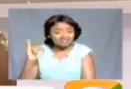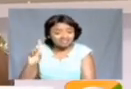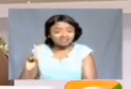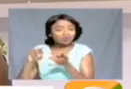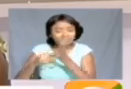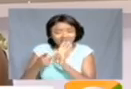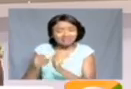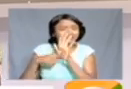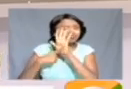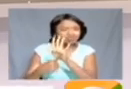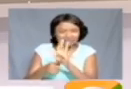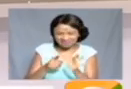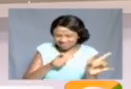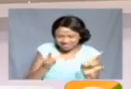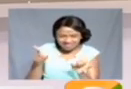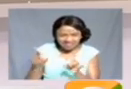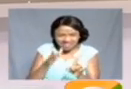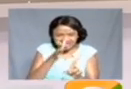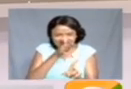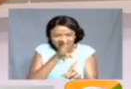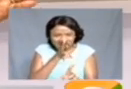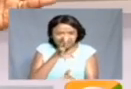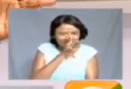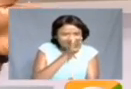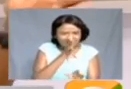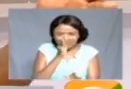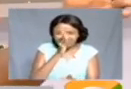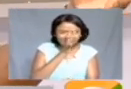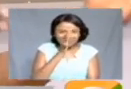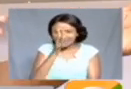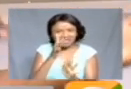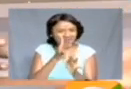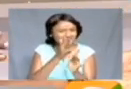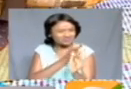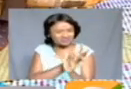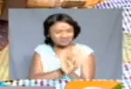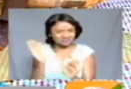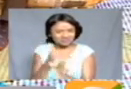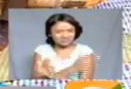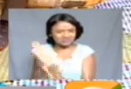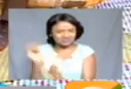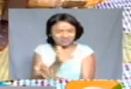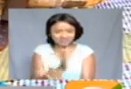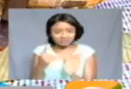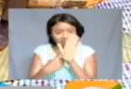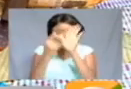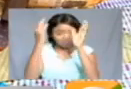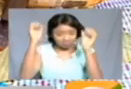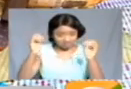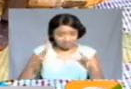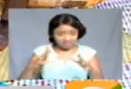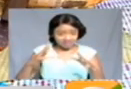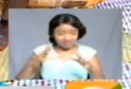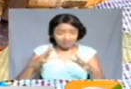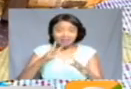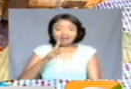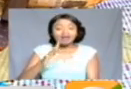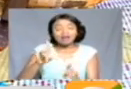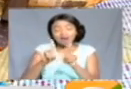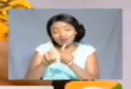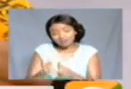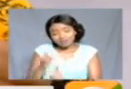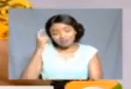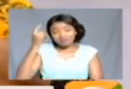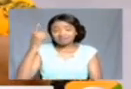matukio kama haya yanakuwa mengi sana. Vitu vingi yani havifanani vile alivyokuwa amevisema awali. Lakini mkala kuna shida moja ambayo tunaiona. Unakuta kwamba watu wameoana